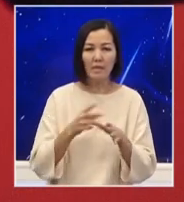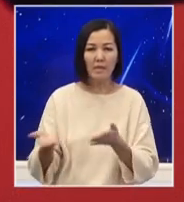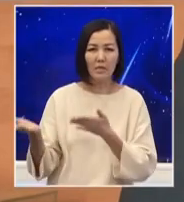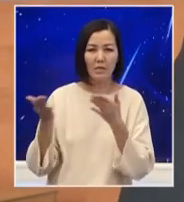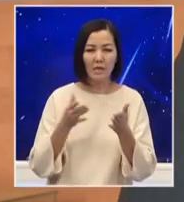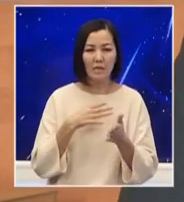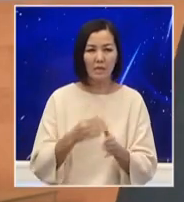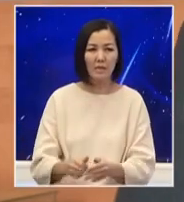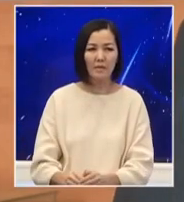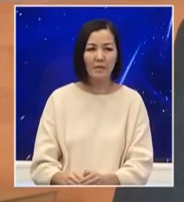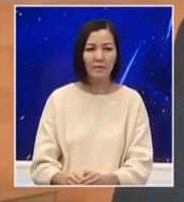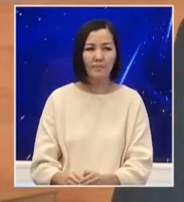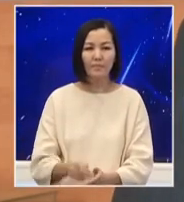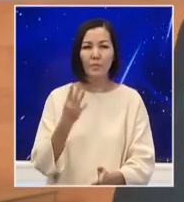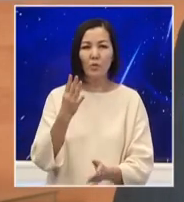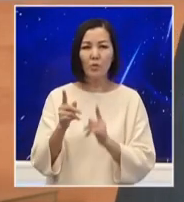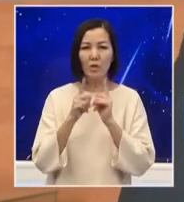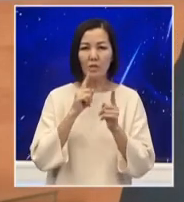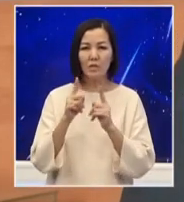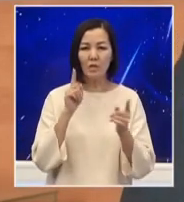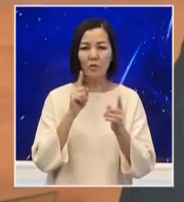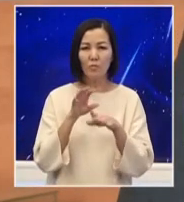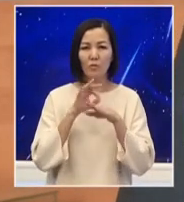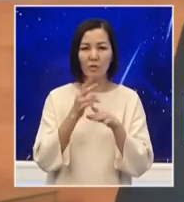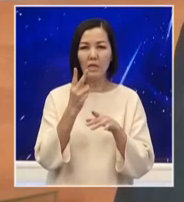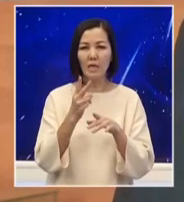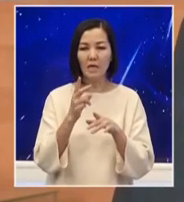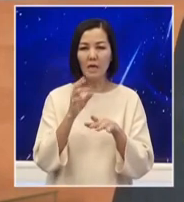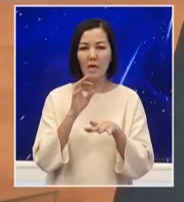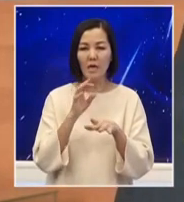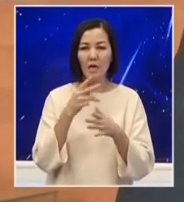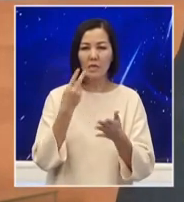шақыртылған. Төрт консилиум өткізілді, екі науқасының жағдайы